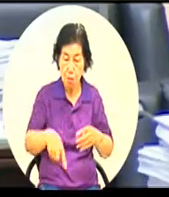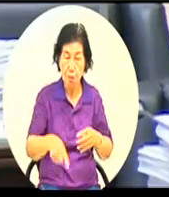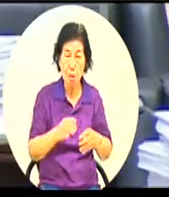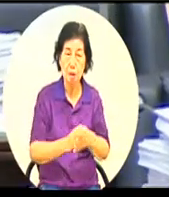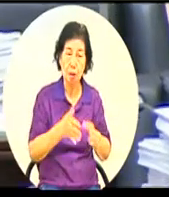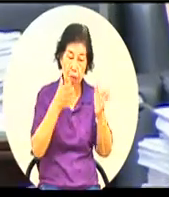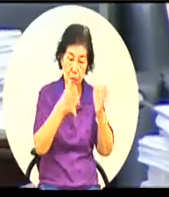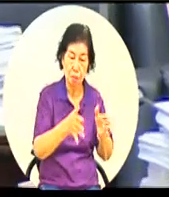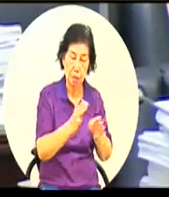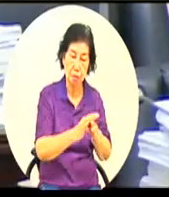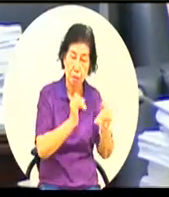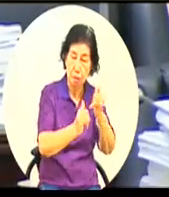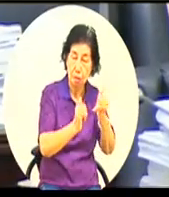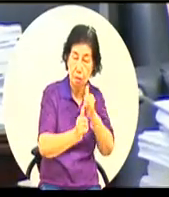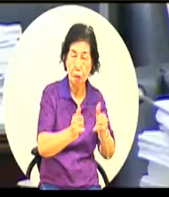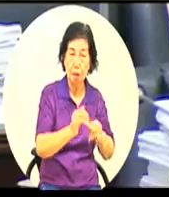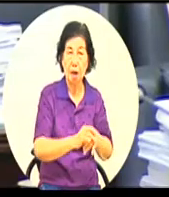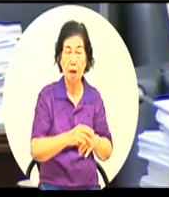年金改革，